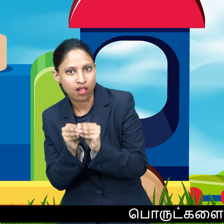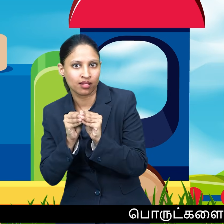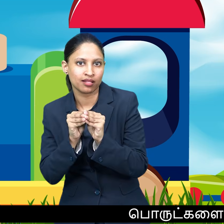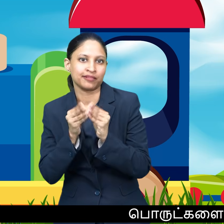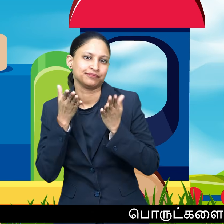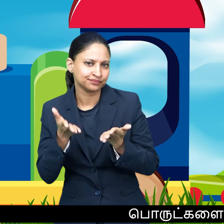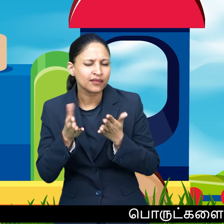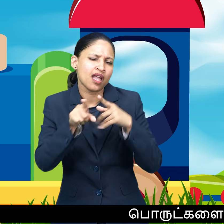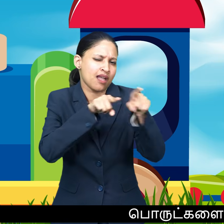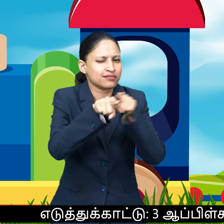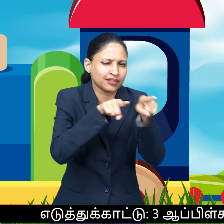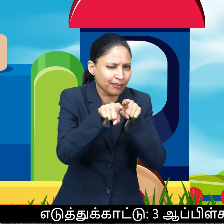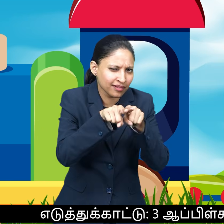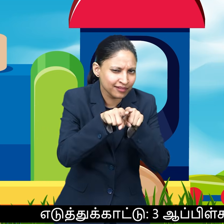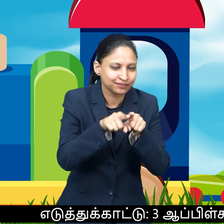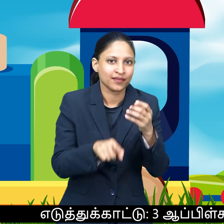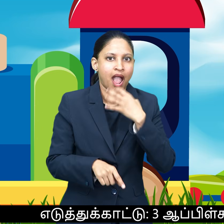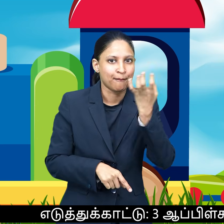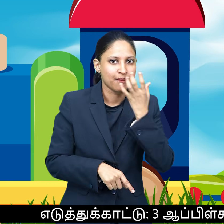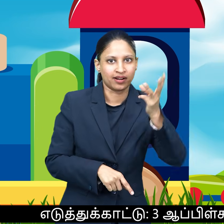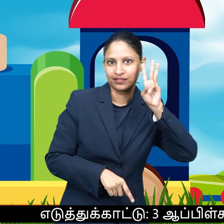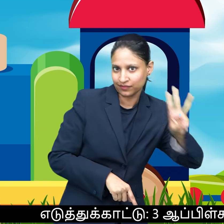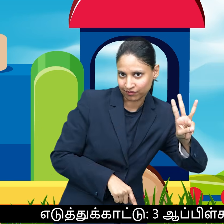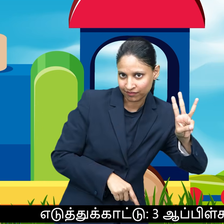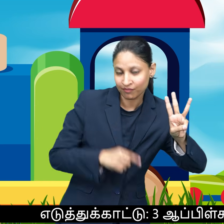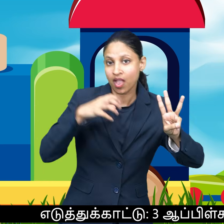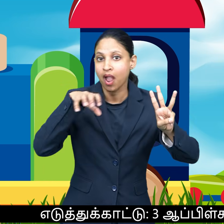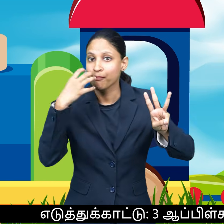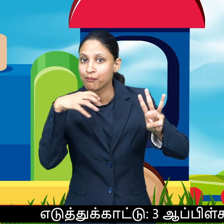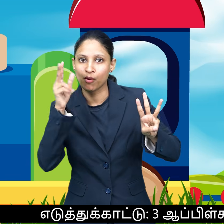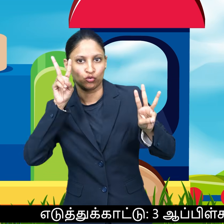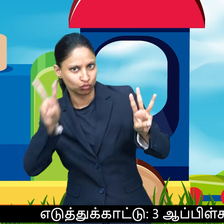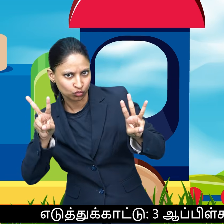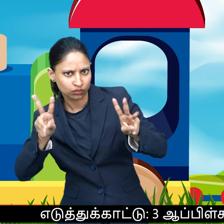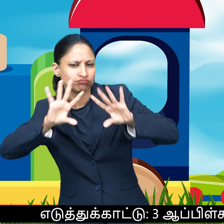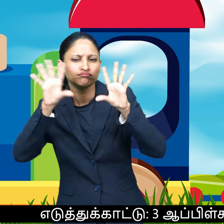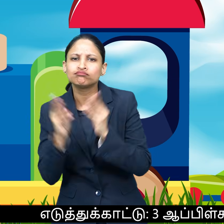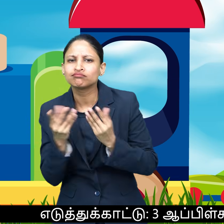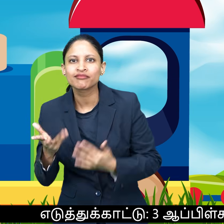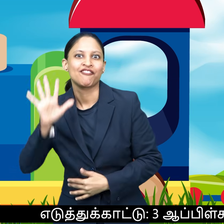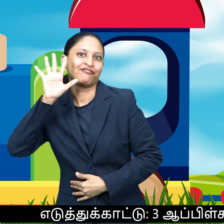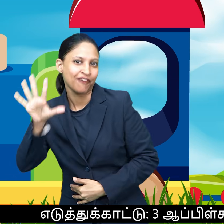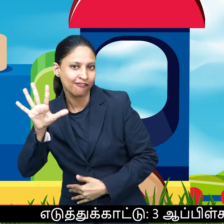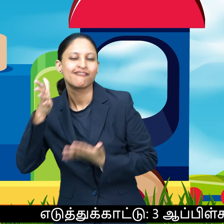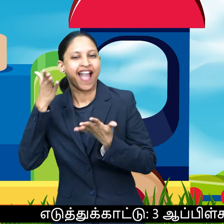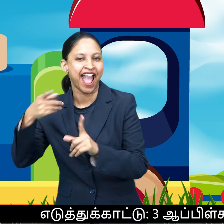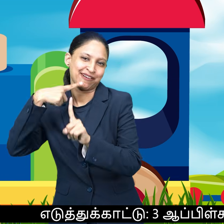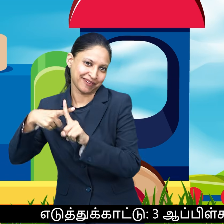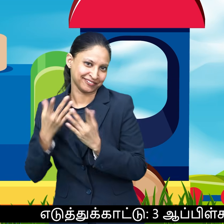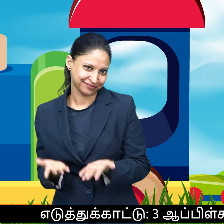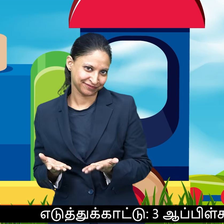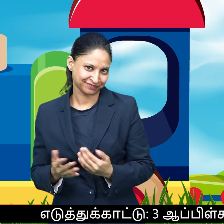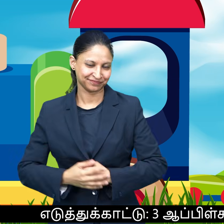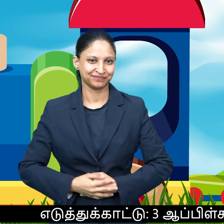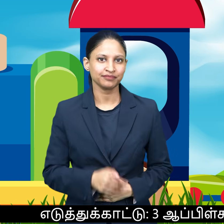பொருட்களை ஒன்றாக சேர்ப்பது. எடுத்துக்காட்டு, 3 ஆப்பிள்கள் கூட்டல் 2 ஆப்பிள்கள் ஈடு